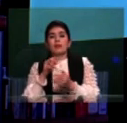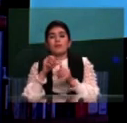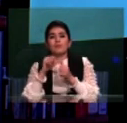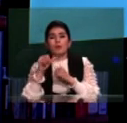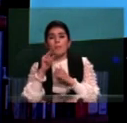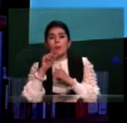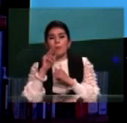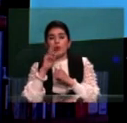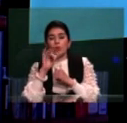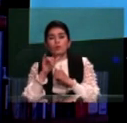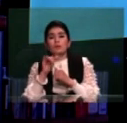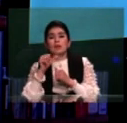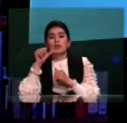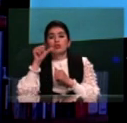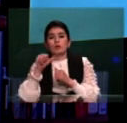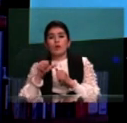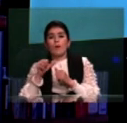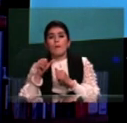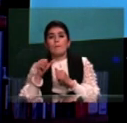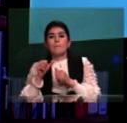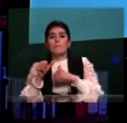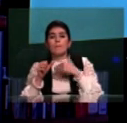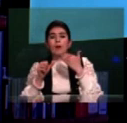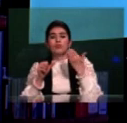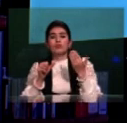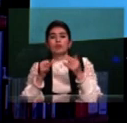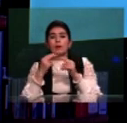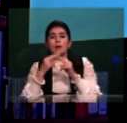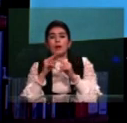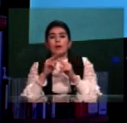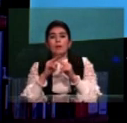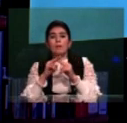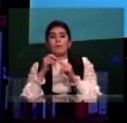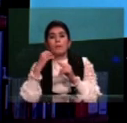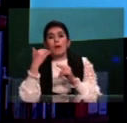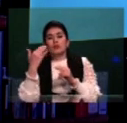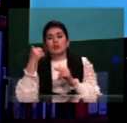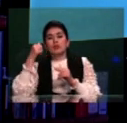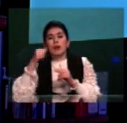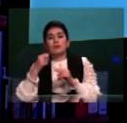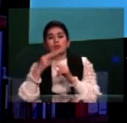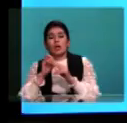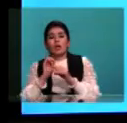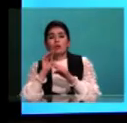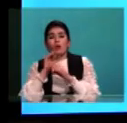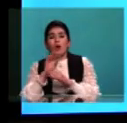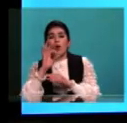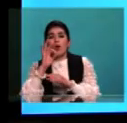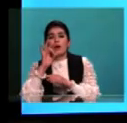Выделяем папку, нажимаем правую кнопку мыши и из контекстного меню выбираем команду «Добавить